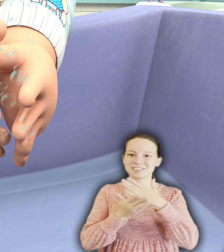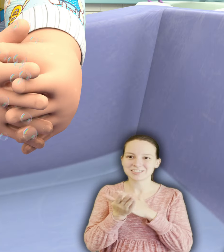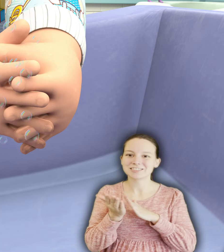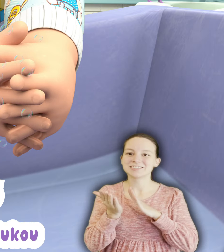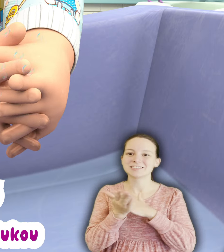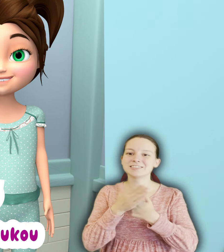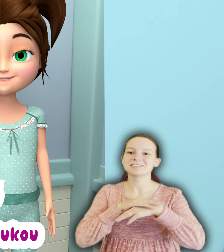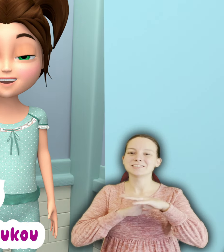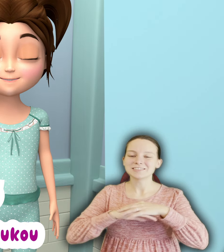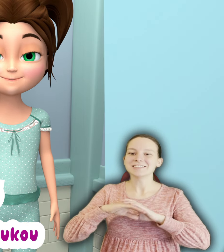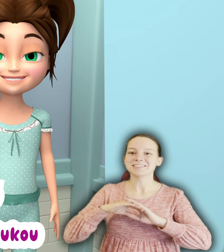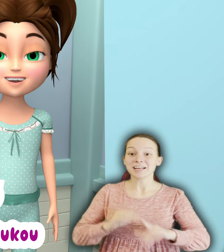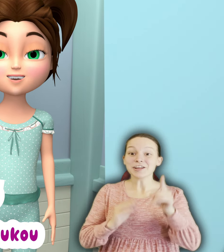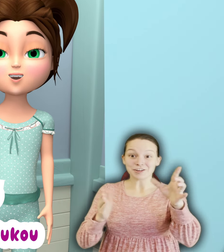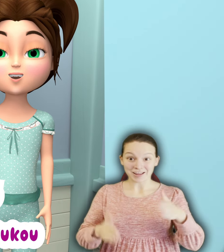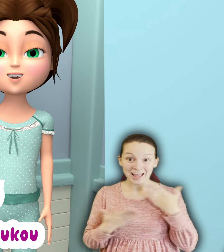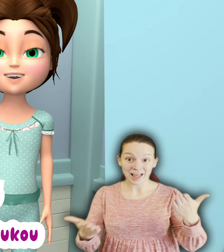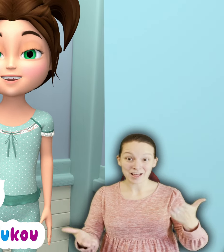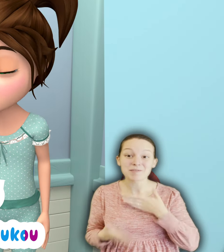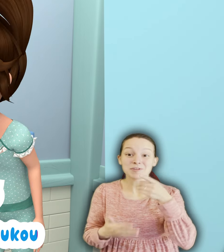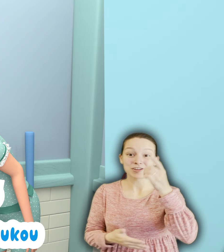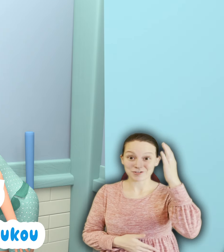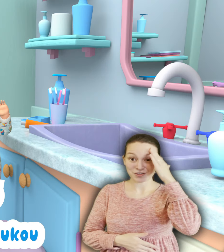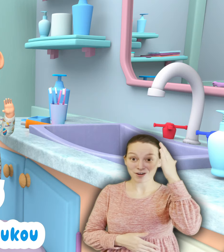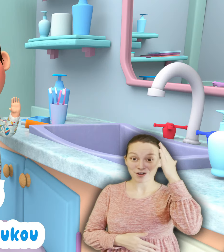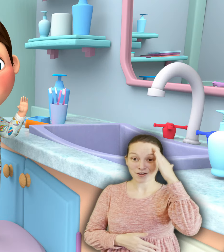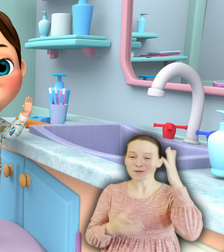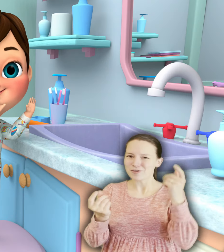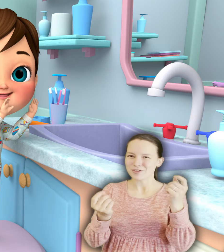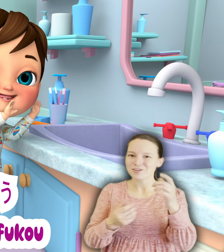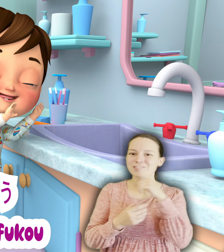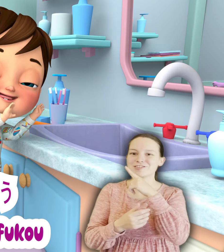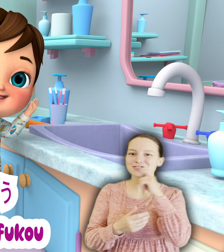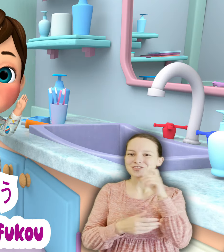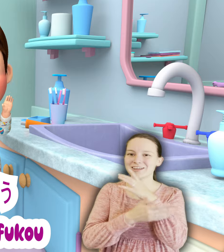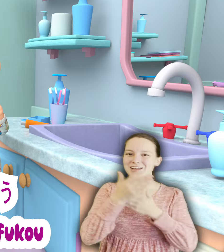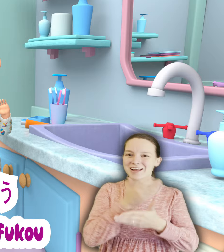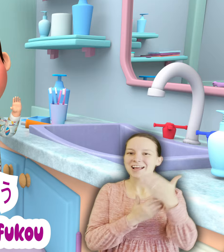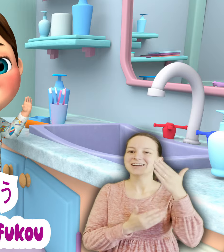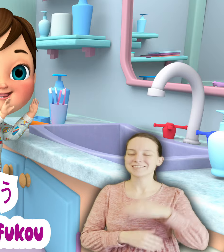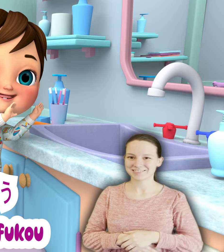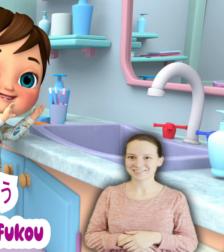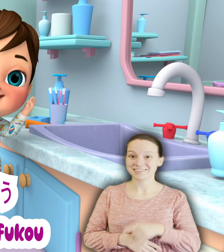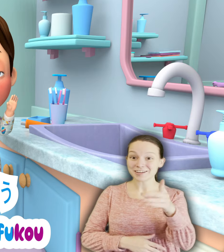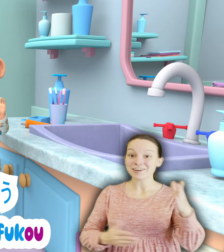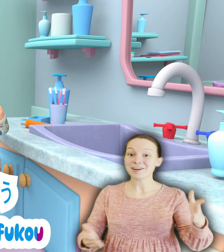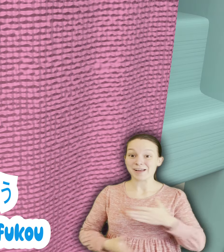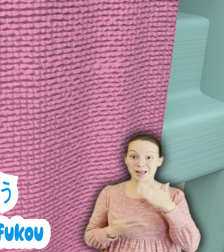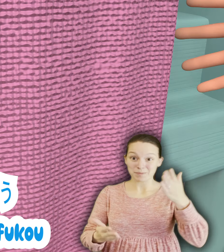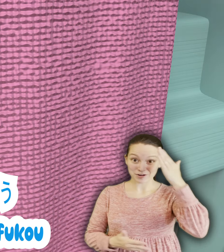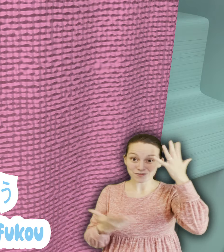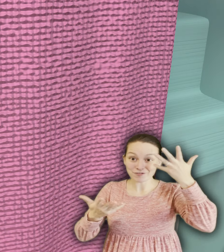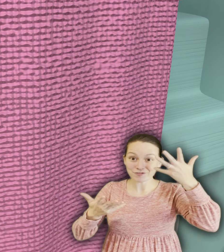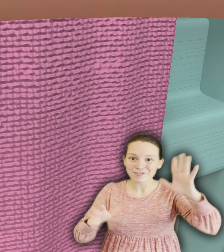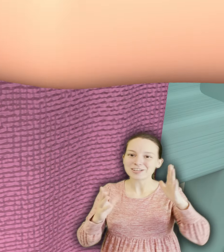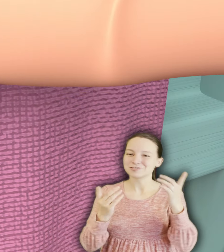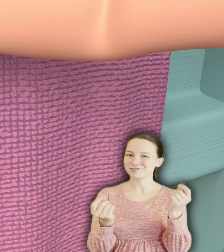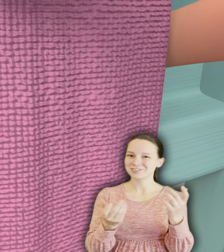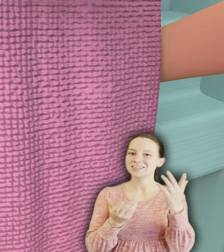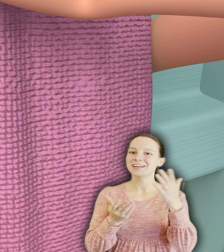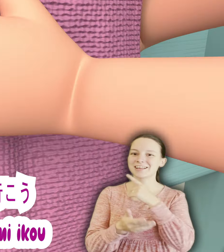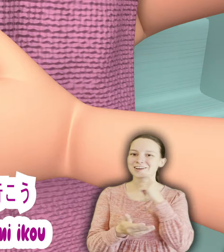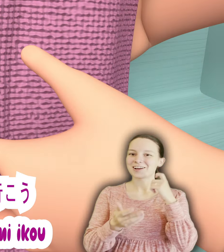こすろ食べたかったら手を吹こう食べたかったら手を拭こう